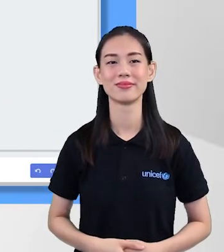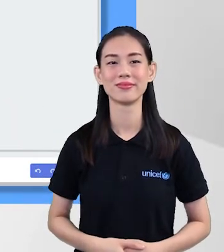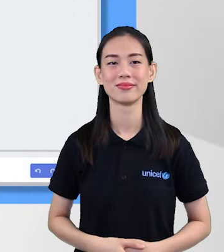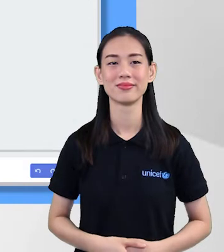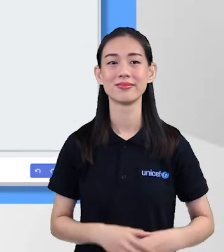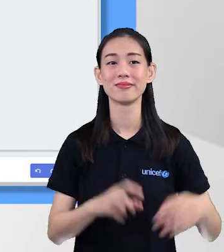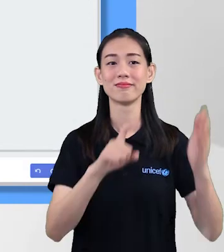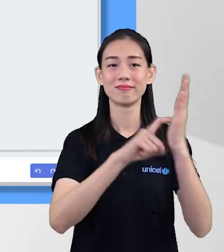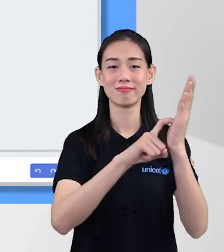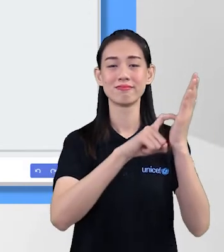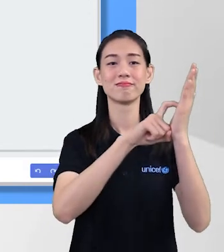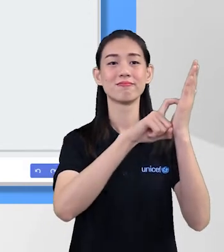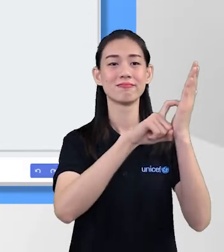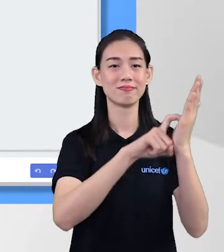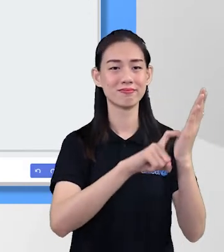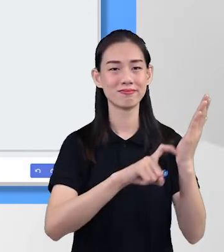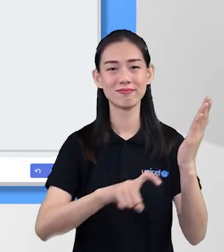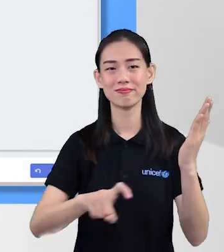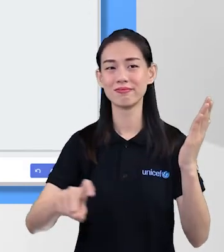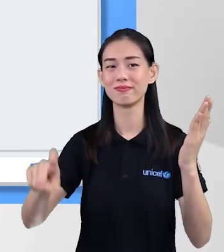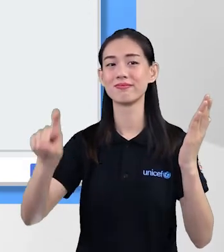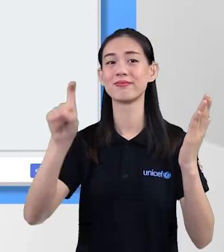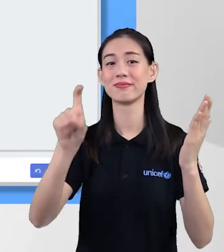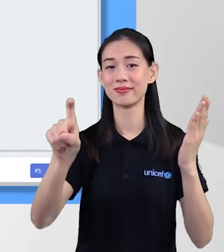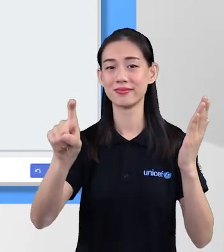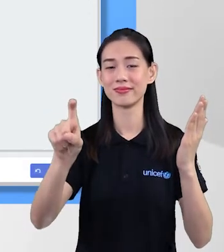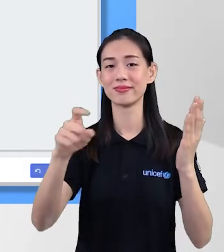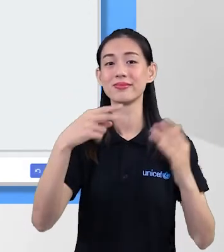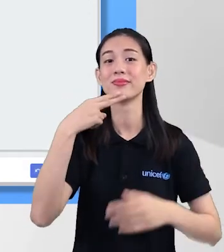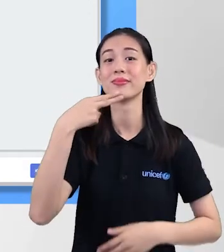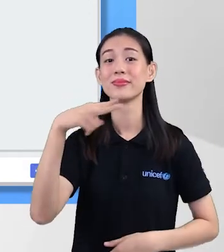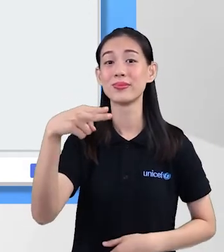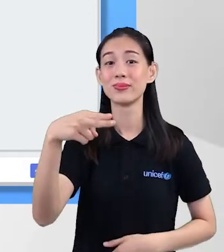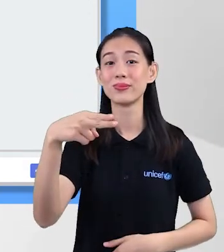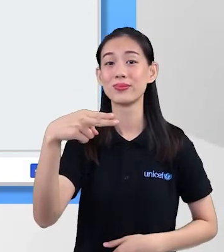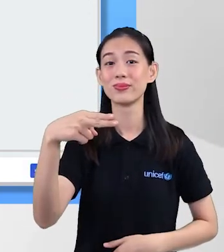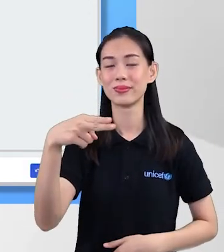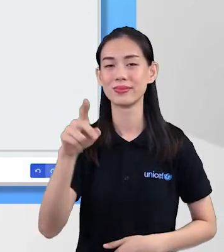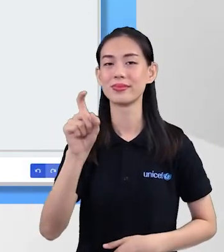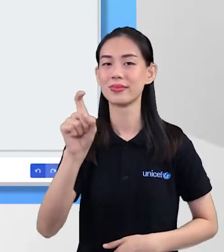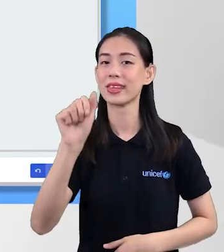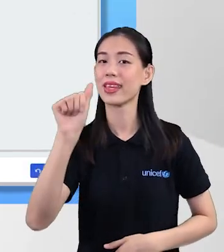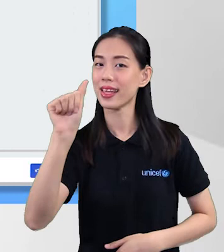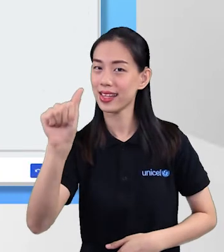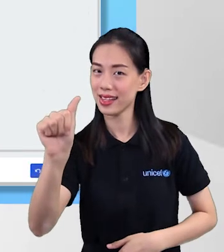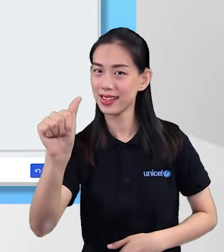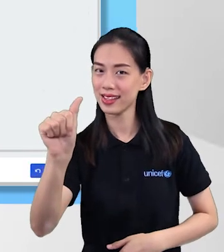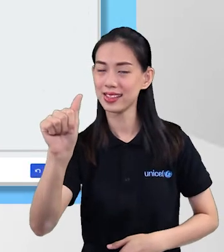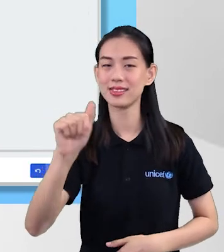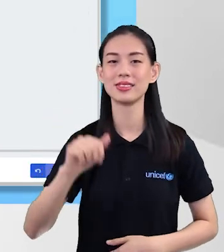Block servo akan menjelma dan tarik block set servo untuk block on button A press.